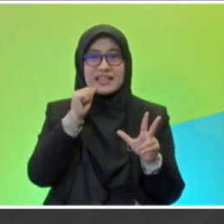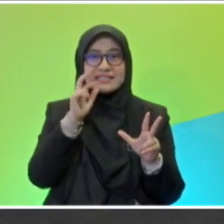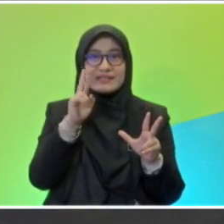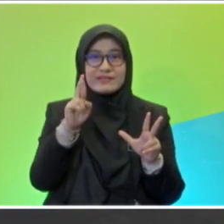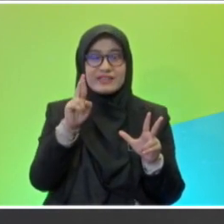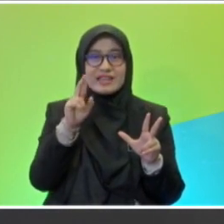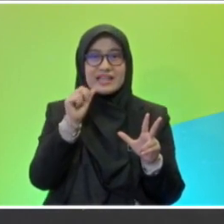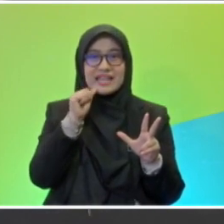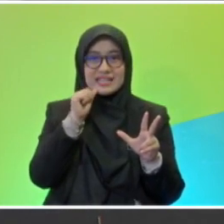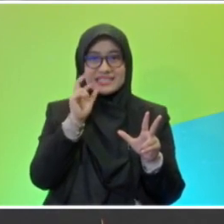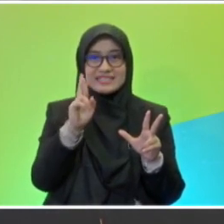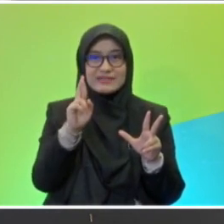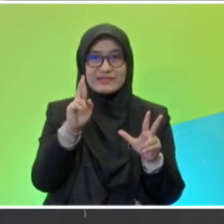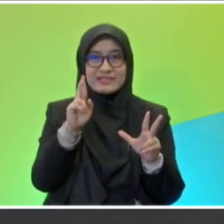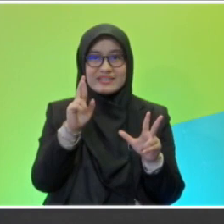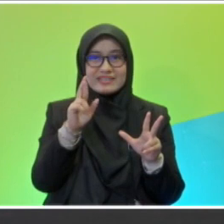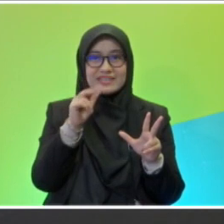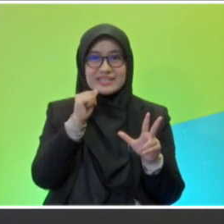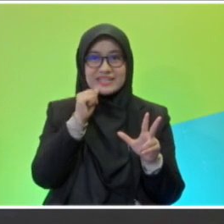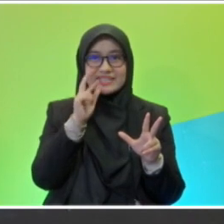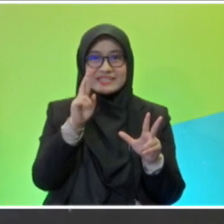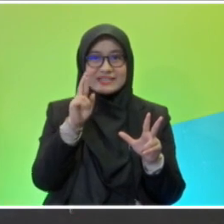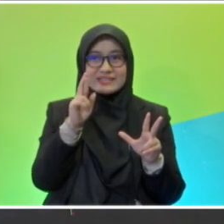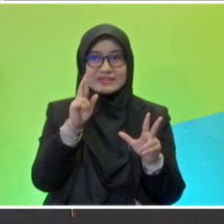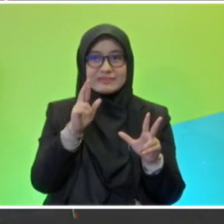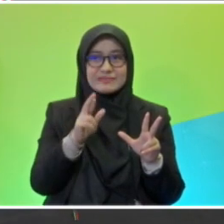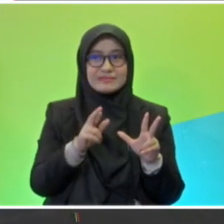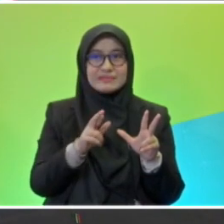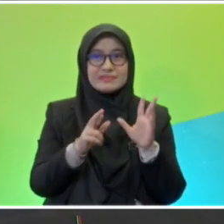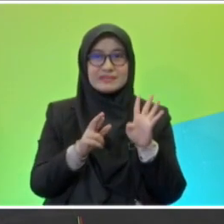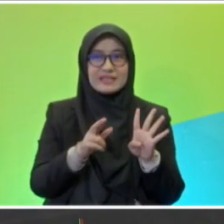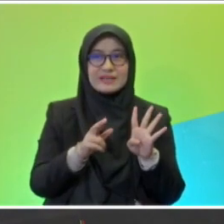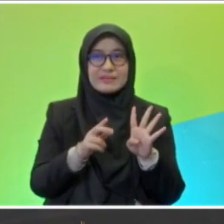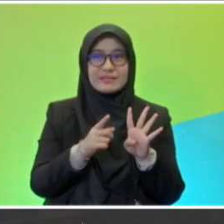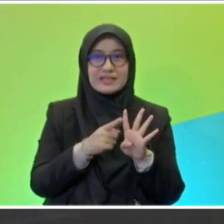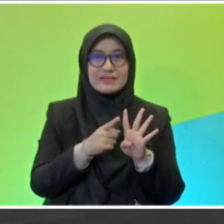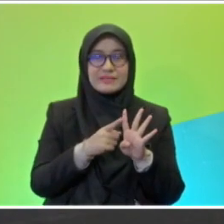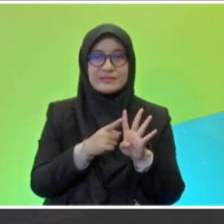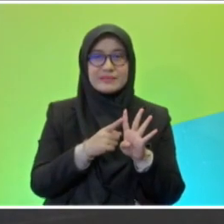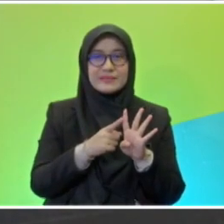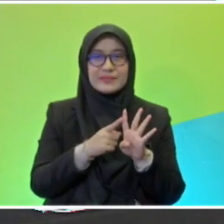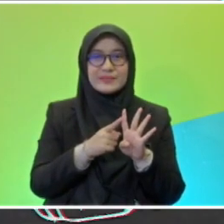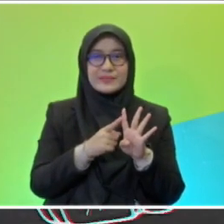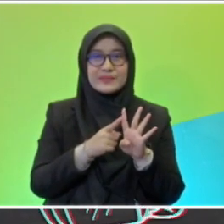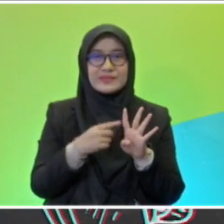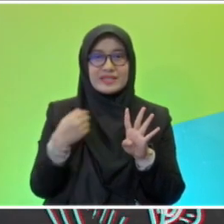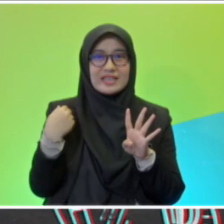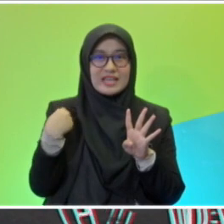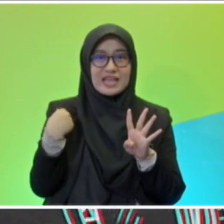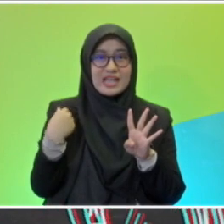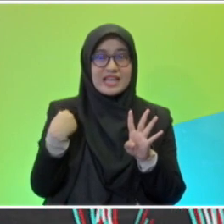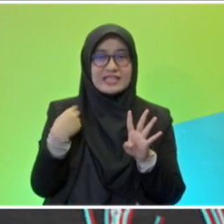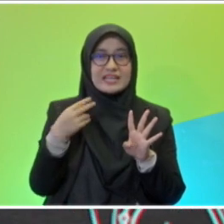viral meskia Safira ini dia Oke Dan Terakhir sekalian yang terakhir kita perkenalkan adik Ano